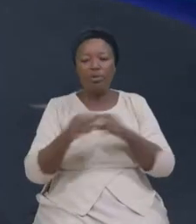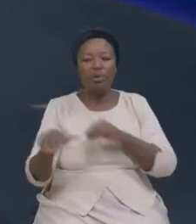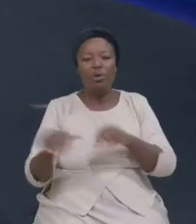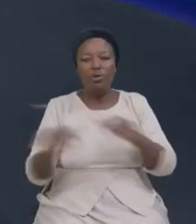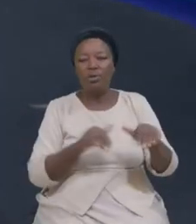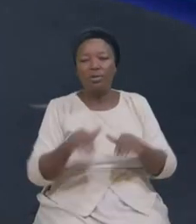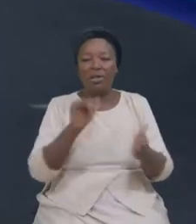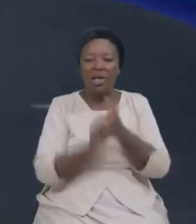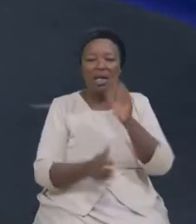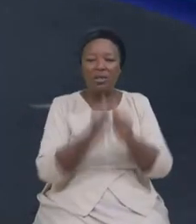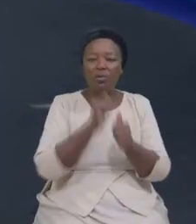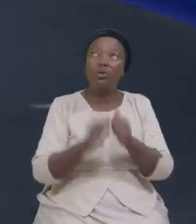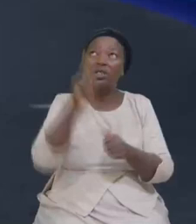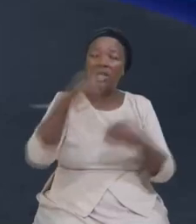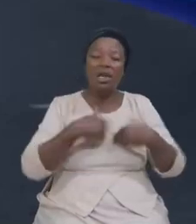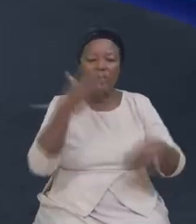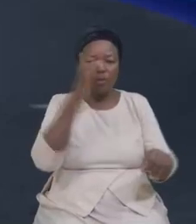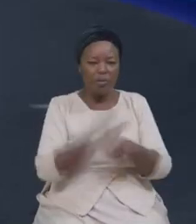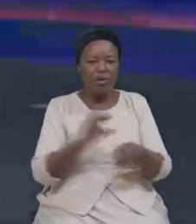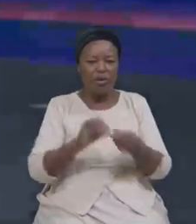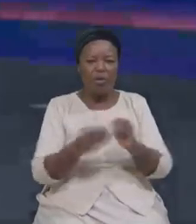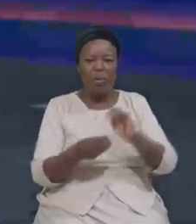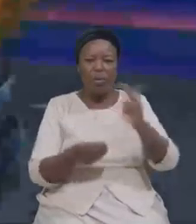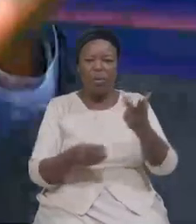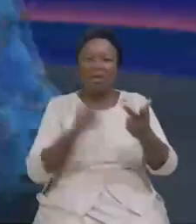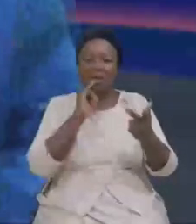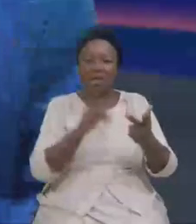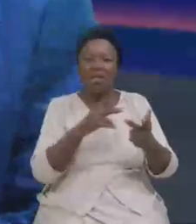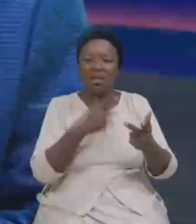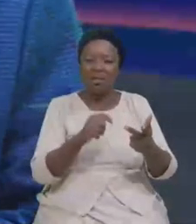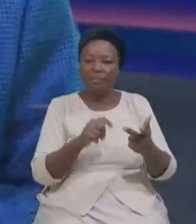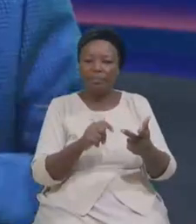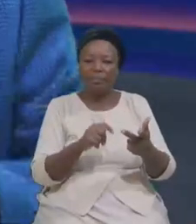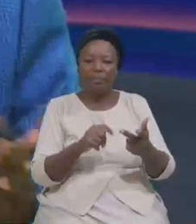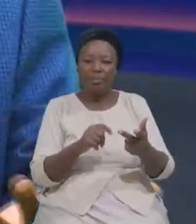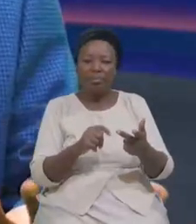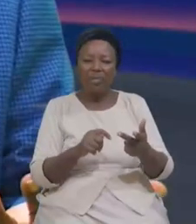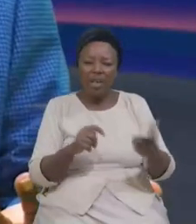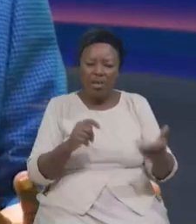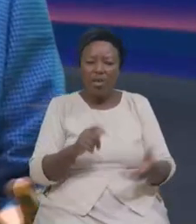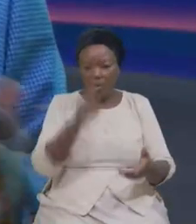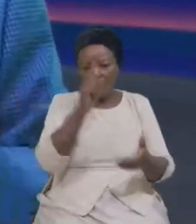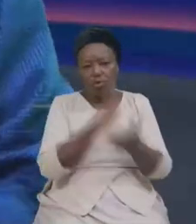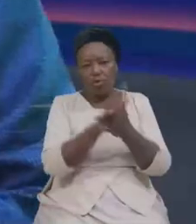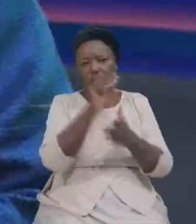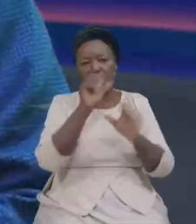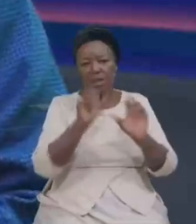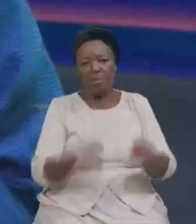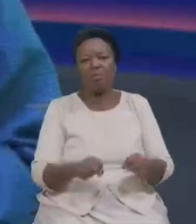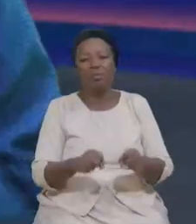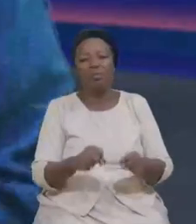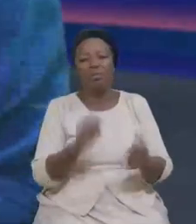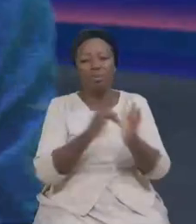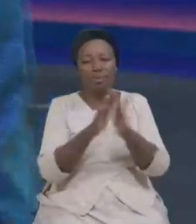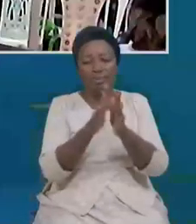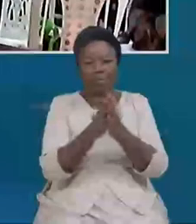qu'il a promis. Troisièmement, ce sont les écritures fiables. Les écritures fiables, qu'est-ce que ça veut dire? Il